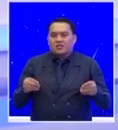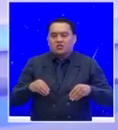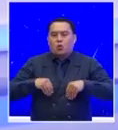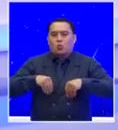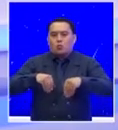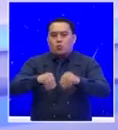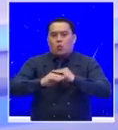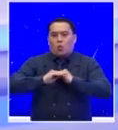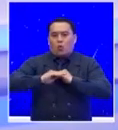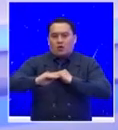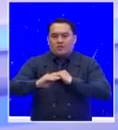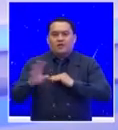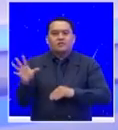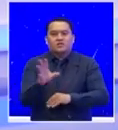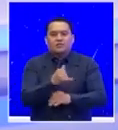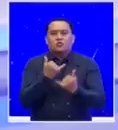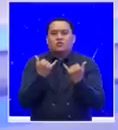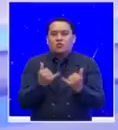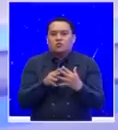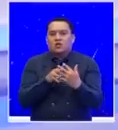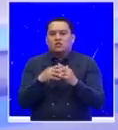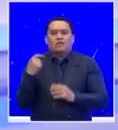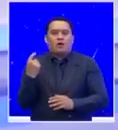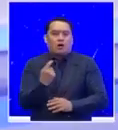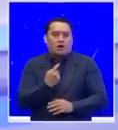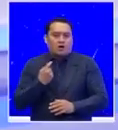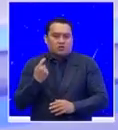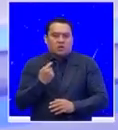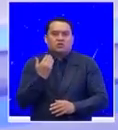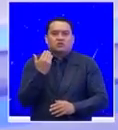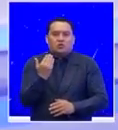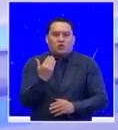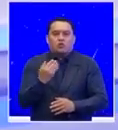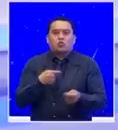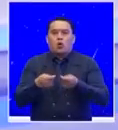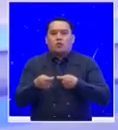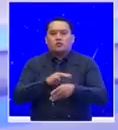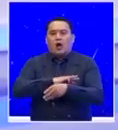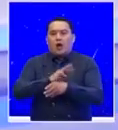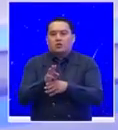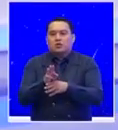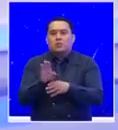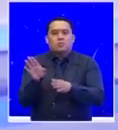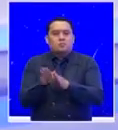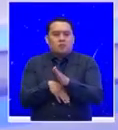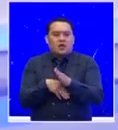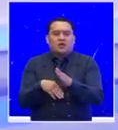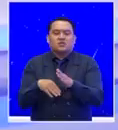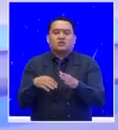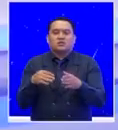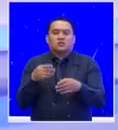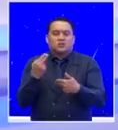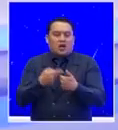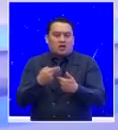пандемию и ограничения передвижения. Сегодня крестьяне – персоны номер один. Потому власти обеспечивают беспрепятственное перемещение